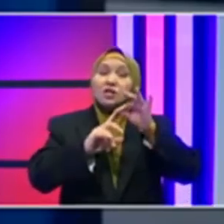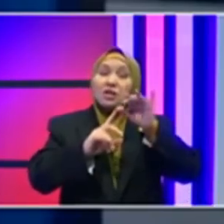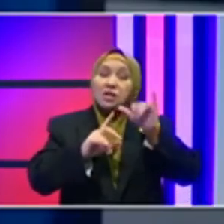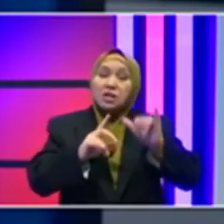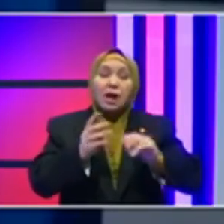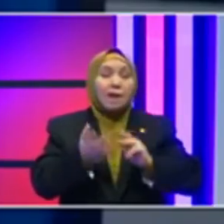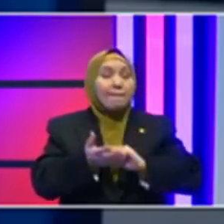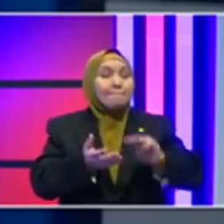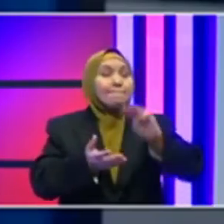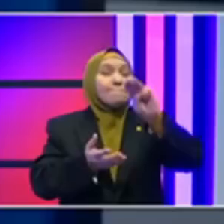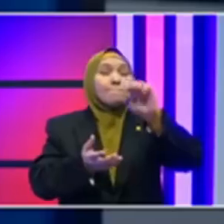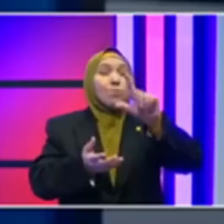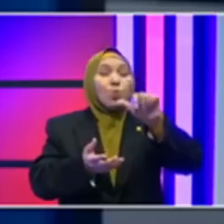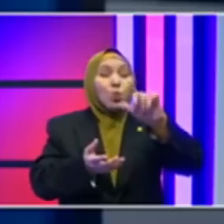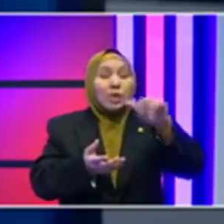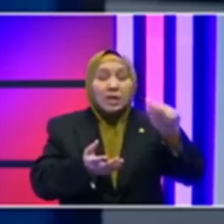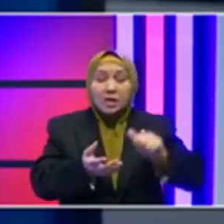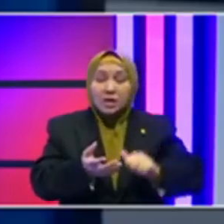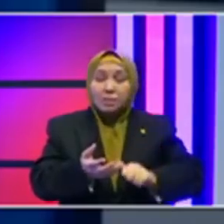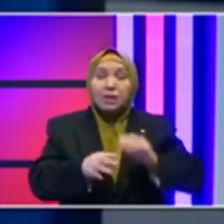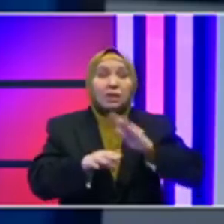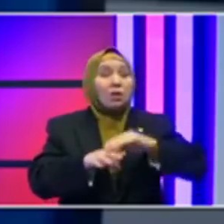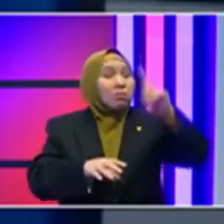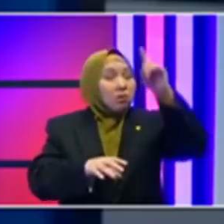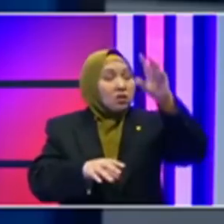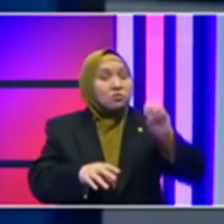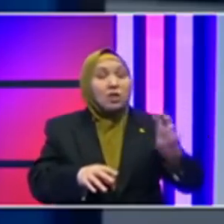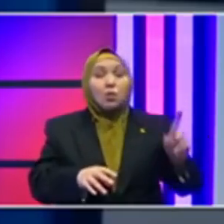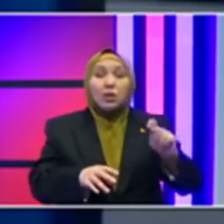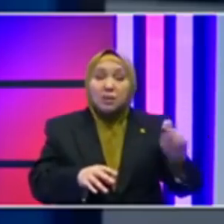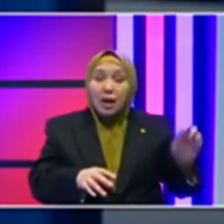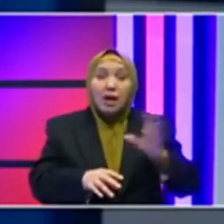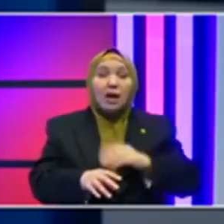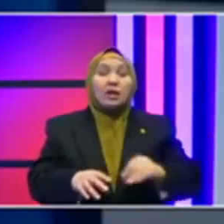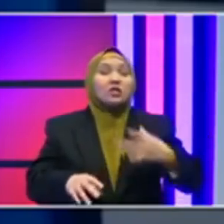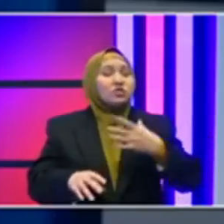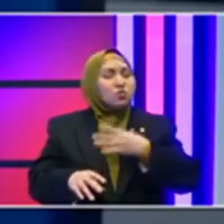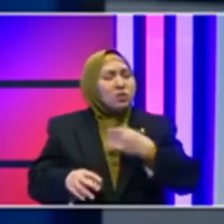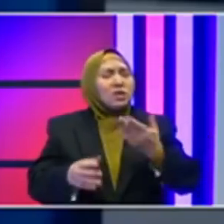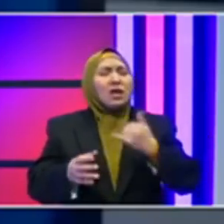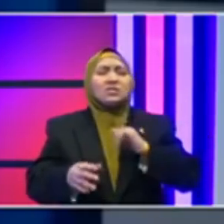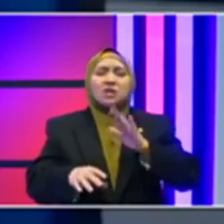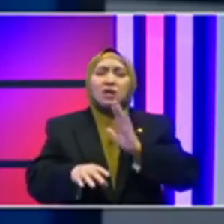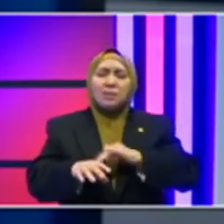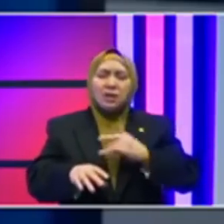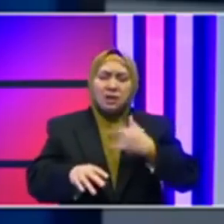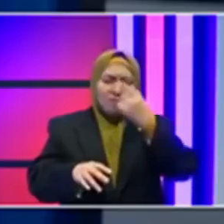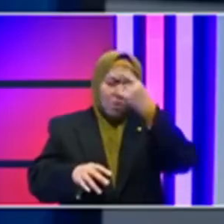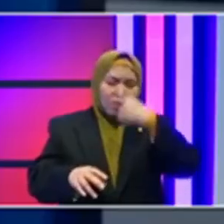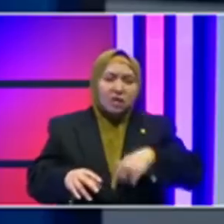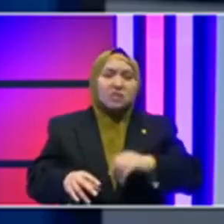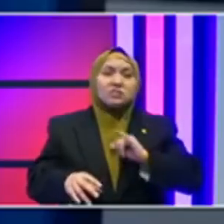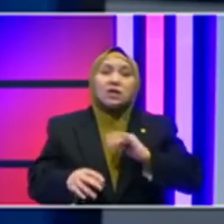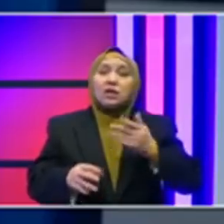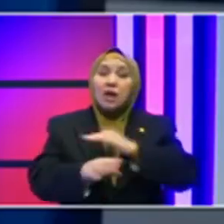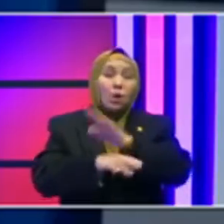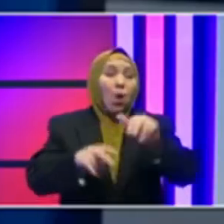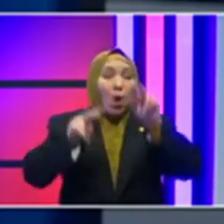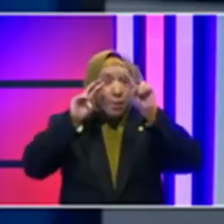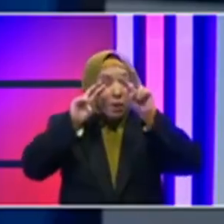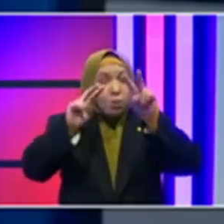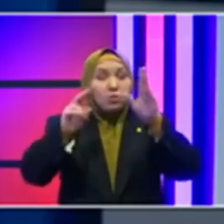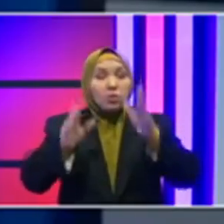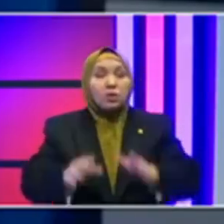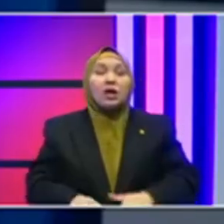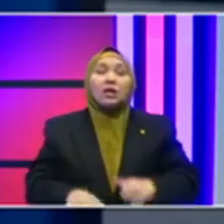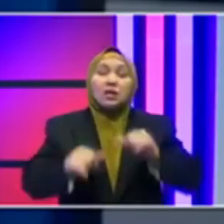mulia di sisi allah subhanahu wa ta'ala maka sukses saya mengajak diri saya Dan semua para penonton yang dirahmati Allah